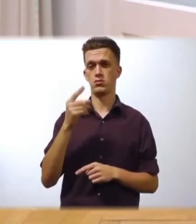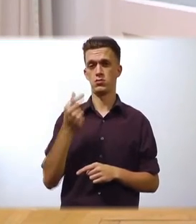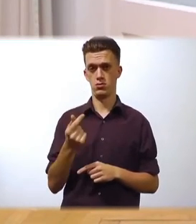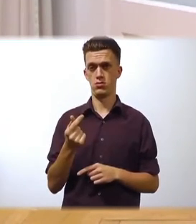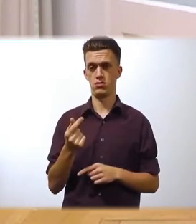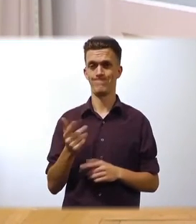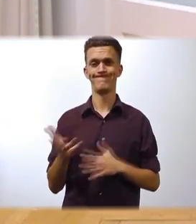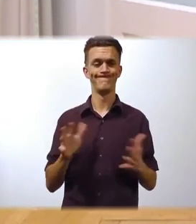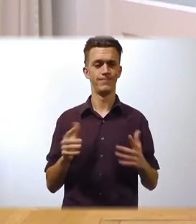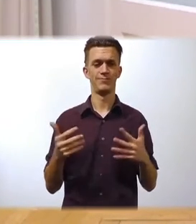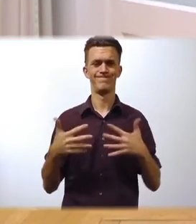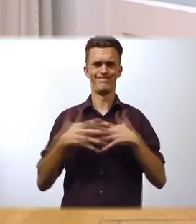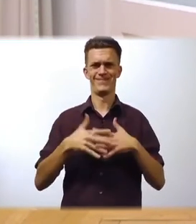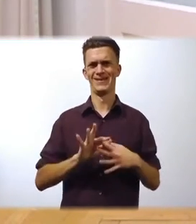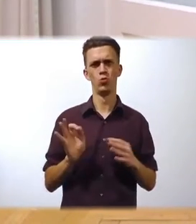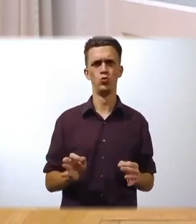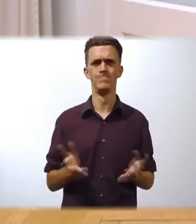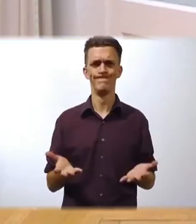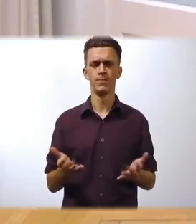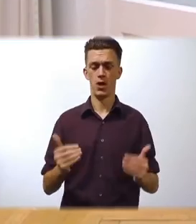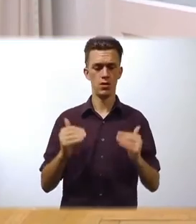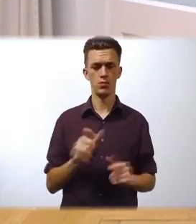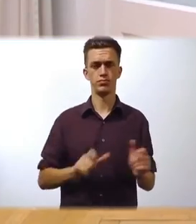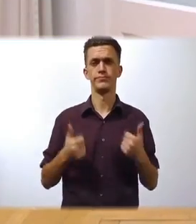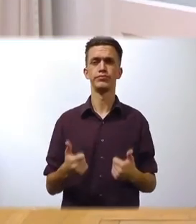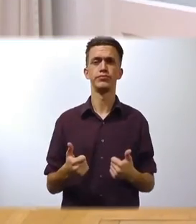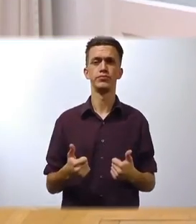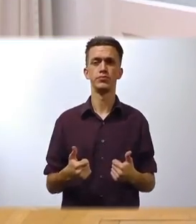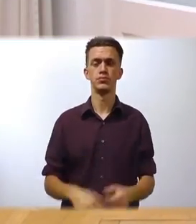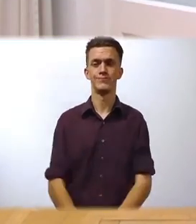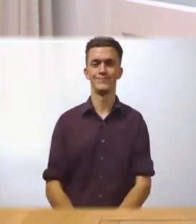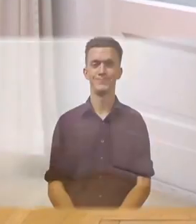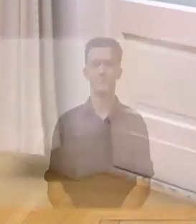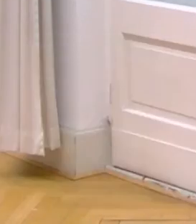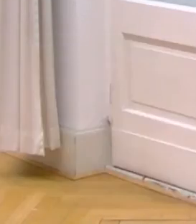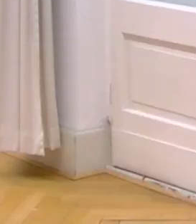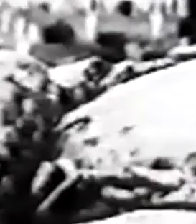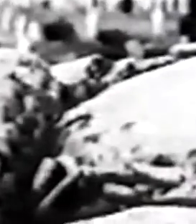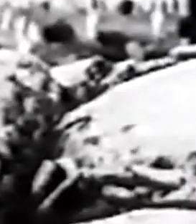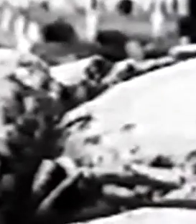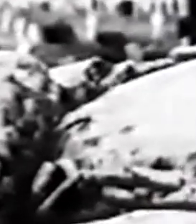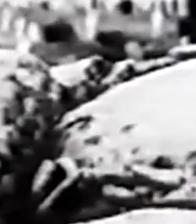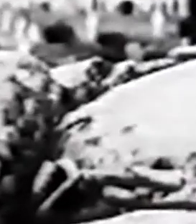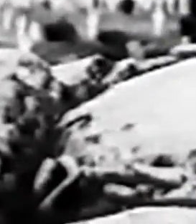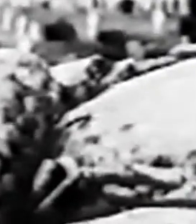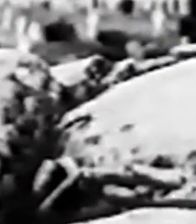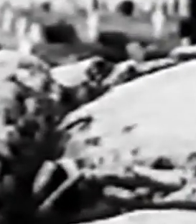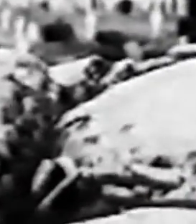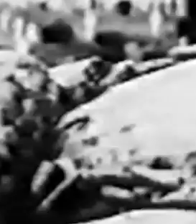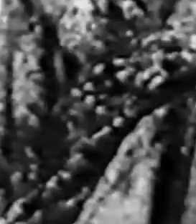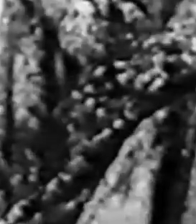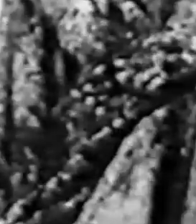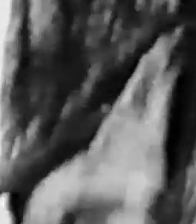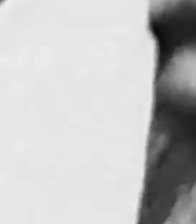Phasen die Zivilgesellschaft maßgeblich zur Verdichtung der deutsch-französischen Beziehungen beitrug. Auf den Feldern von